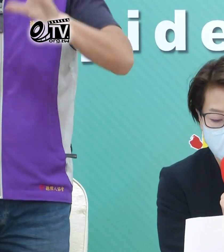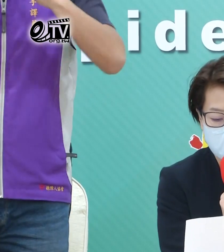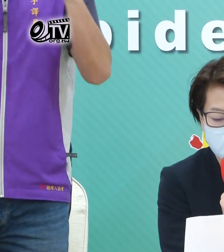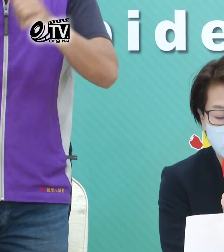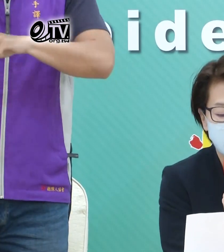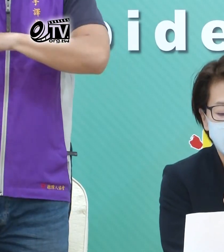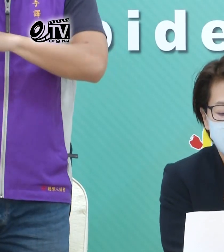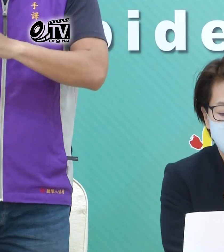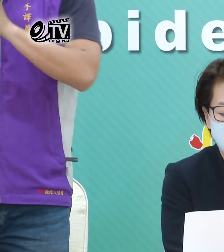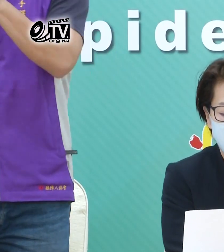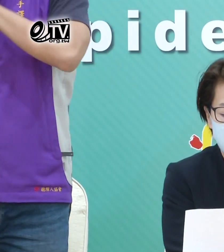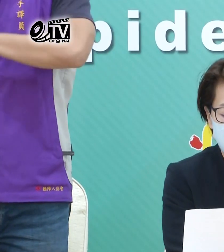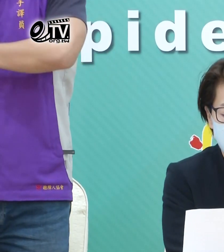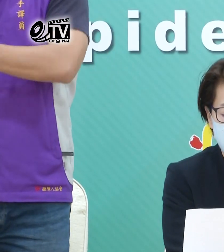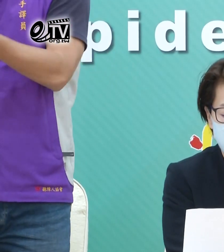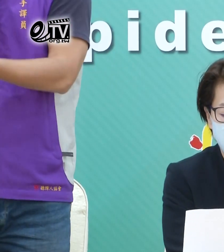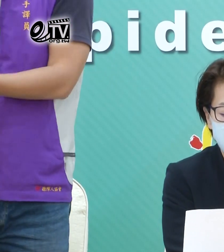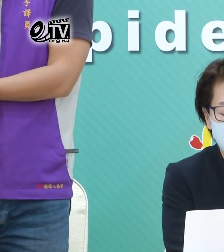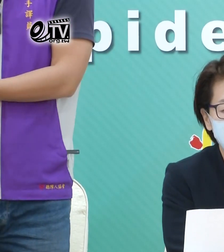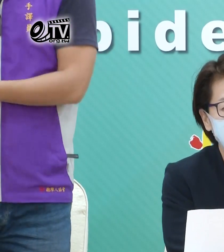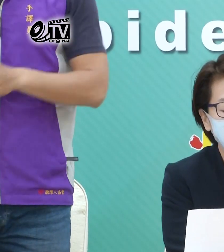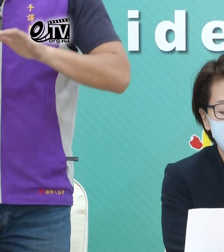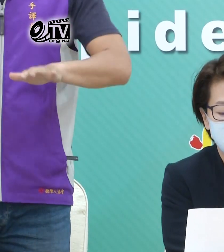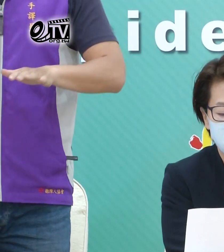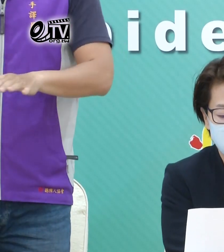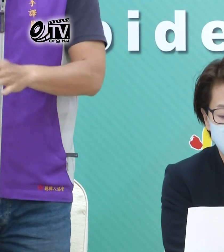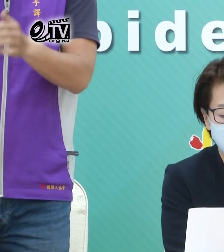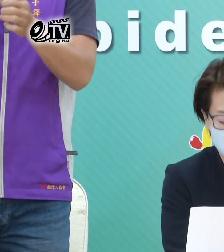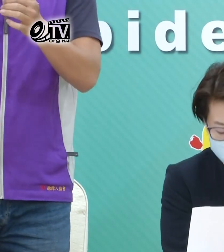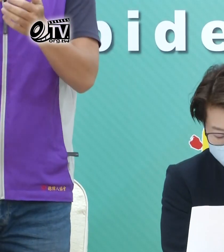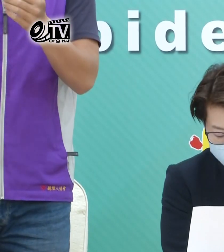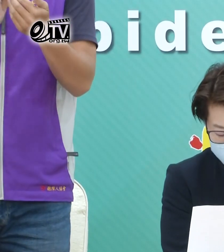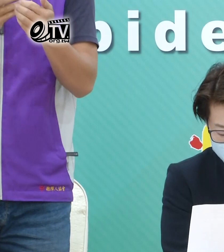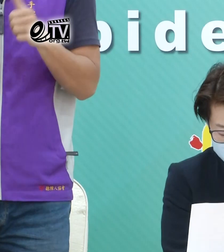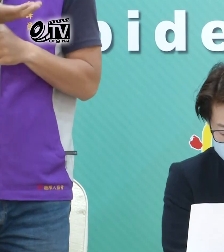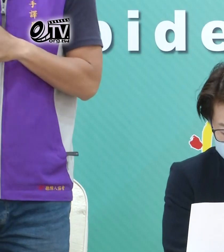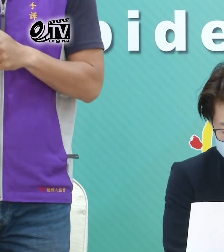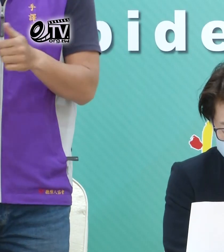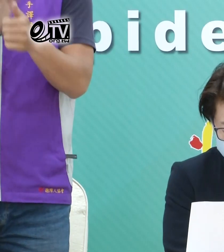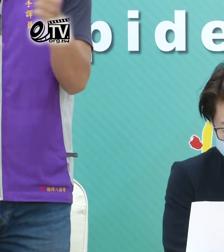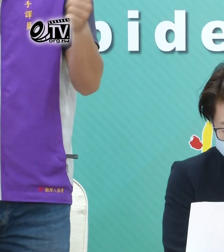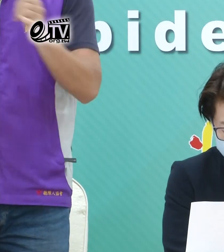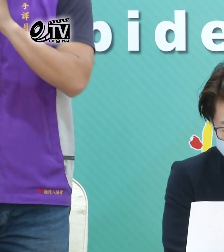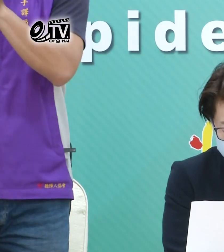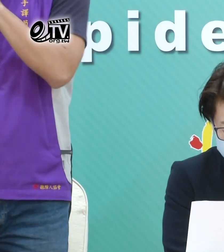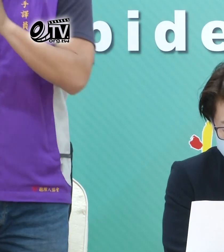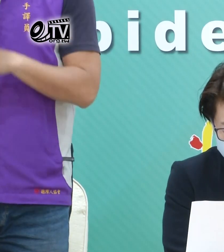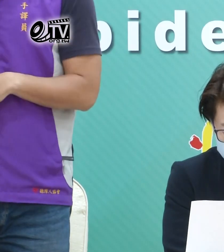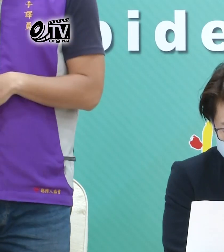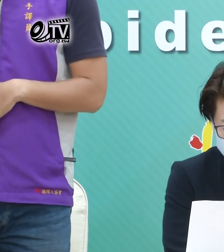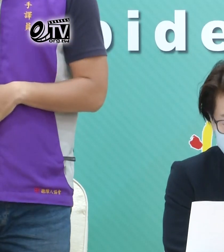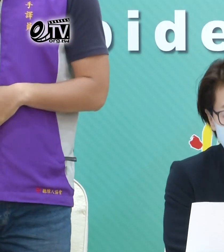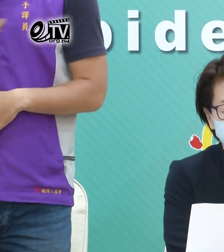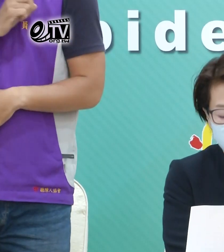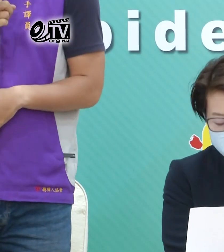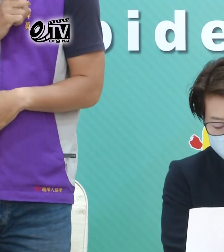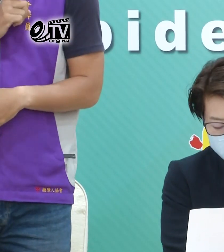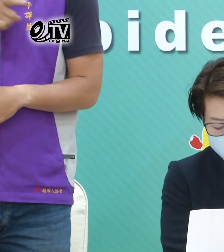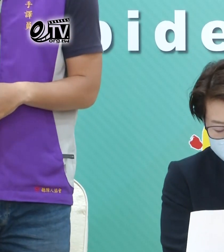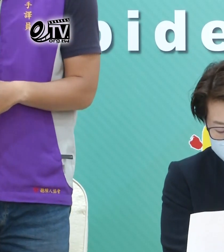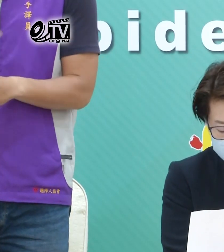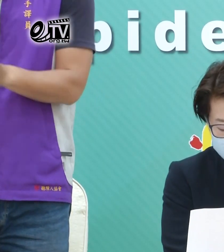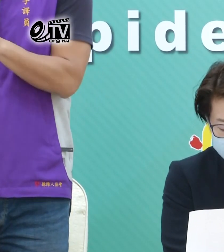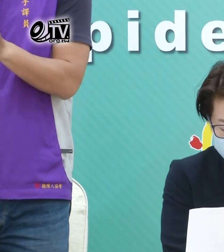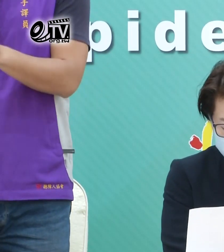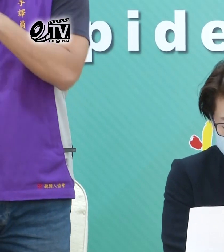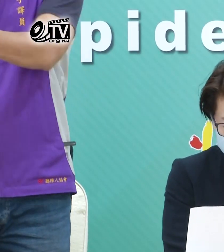我们希望在受到疫情冲击的相关的失业的民众，或者是非自愿离职、减班休息、